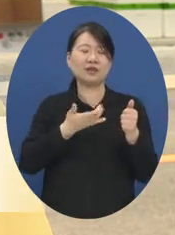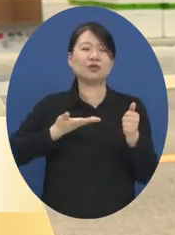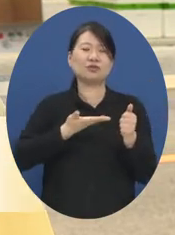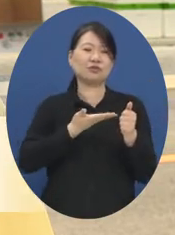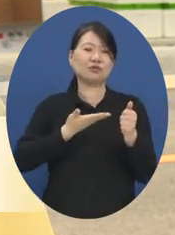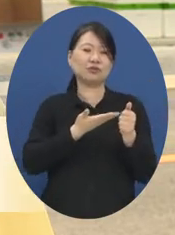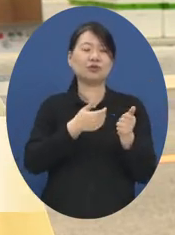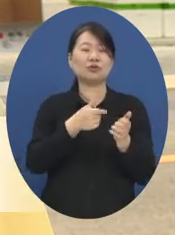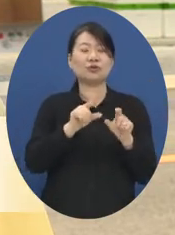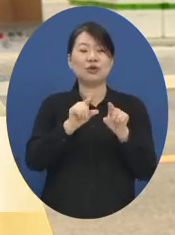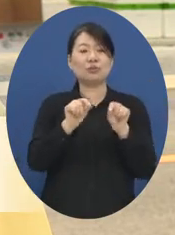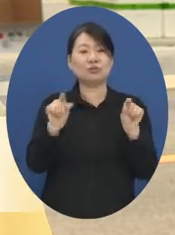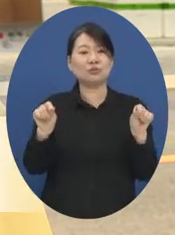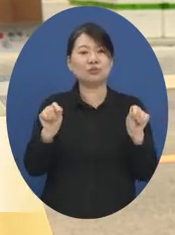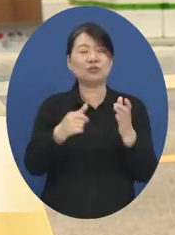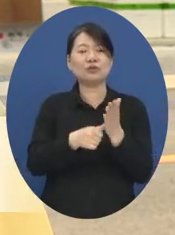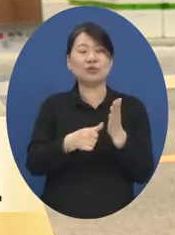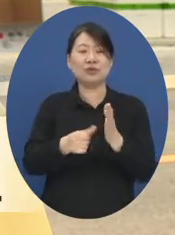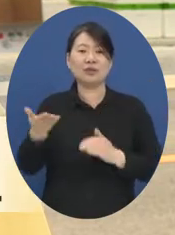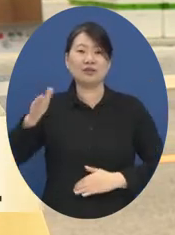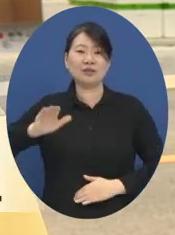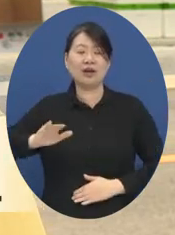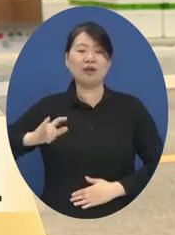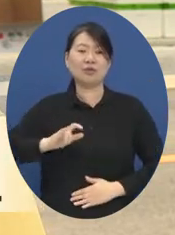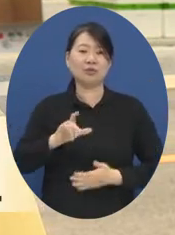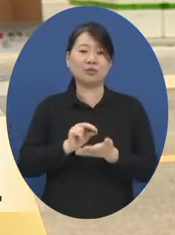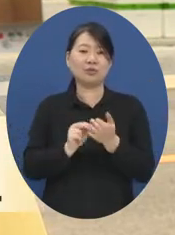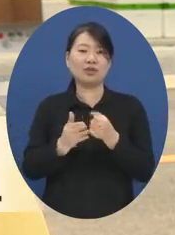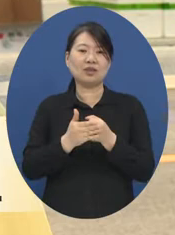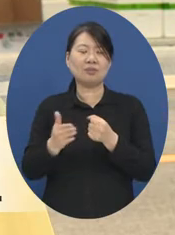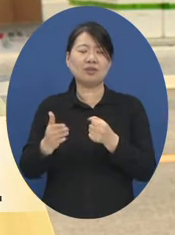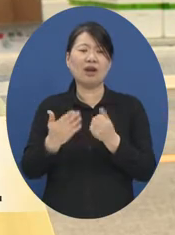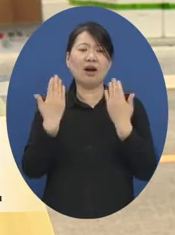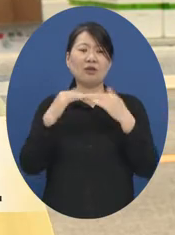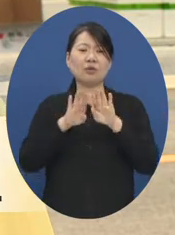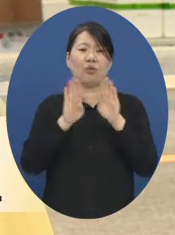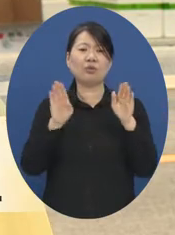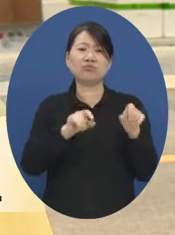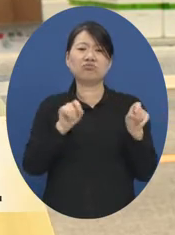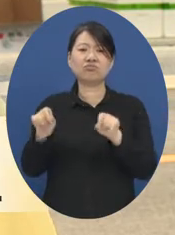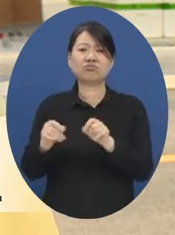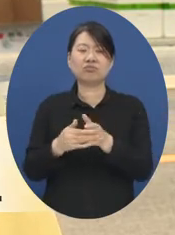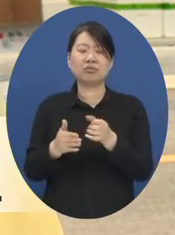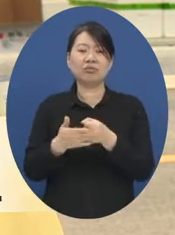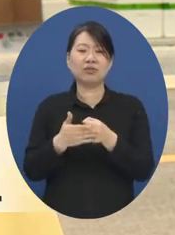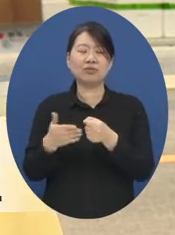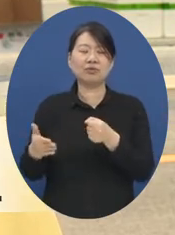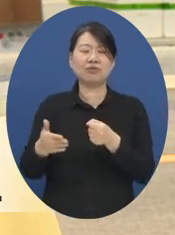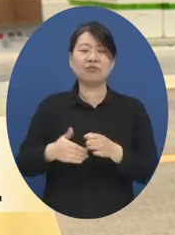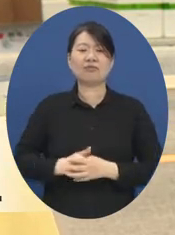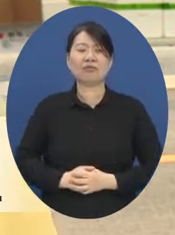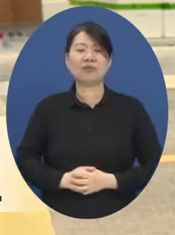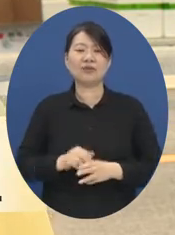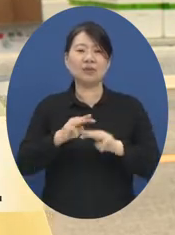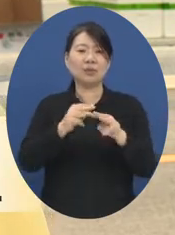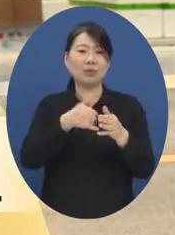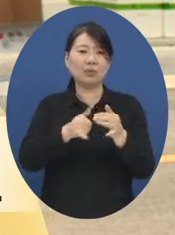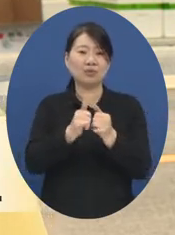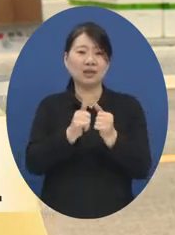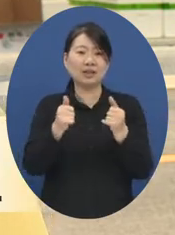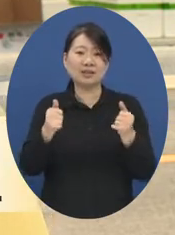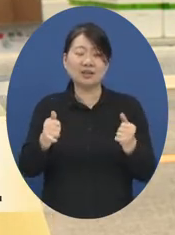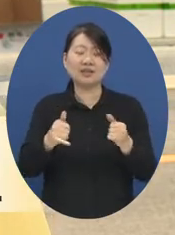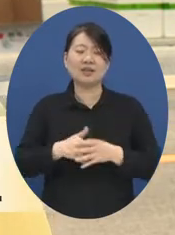될 식재료들이 인데요 코로나 사태로 이제 개 5가에 연기되고 하면서 어 농민들은 에